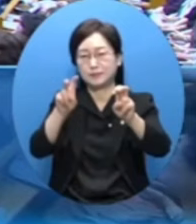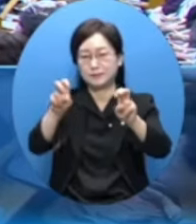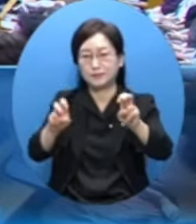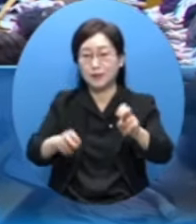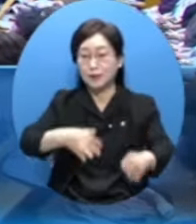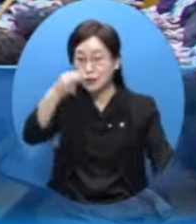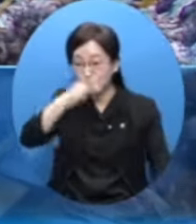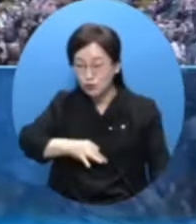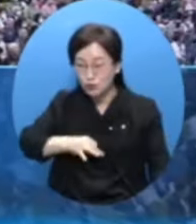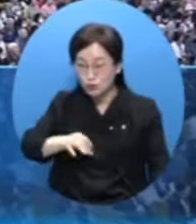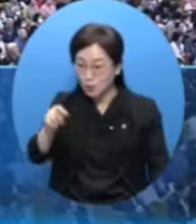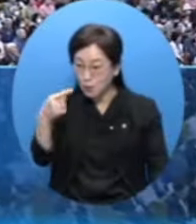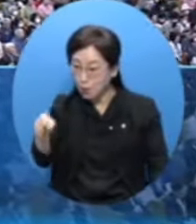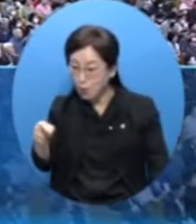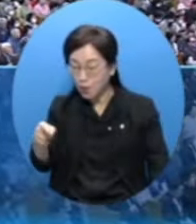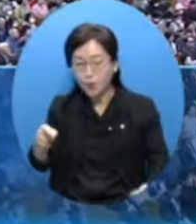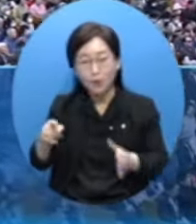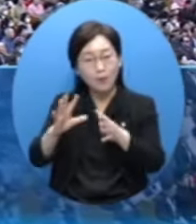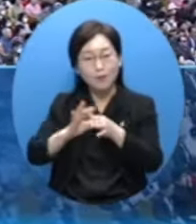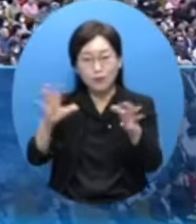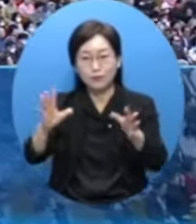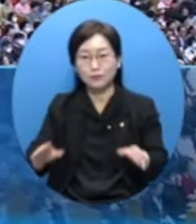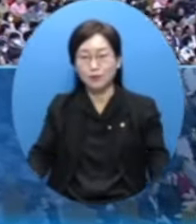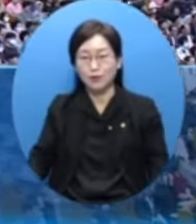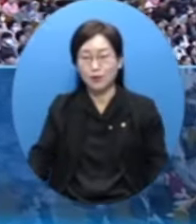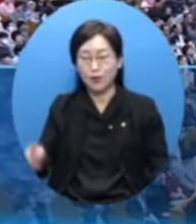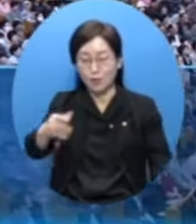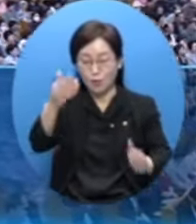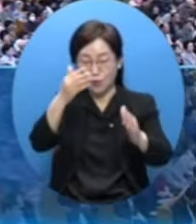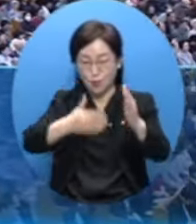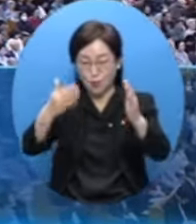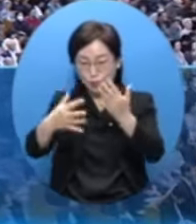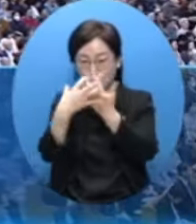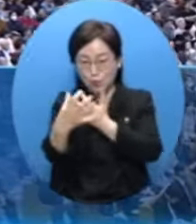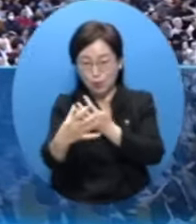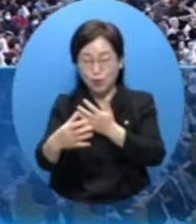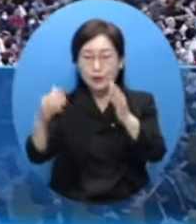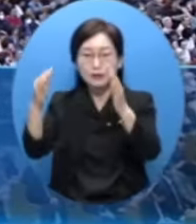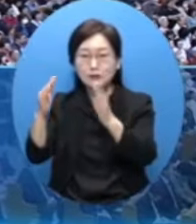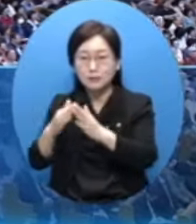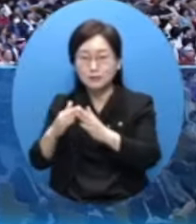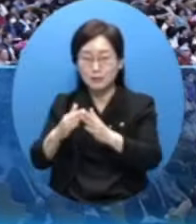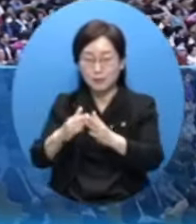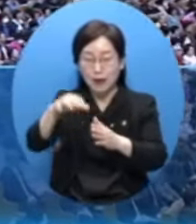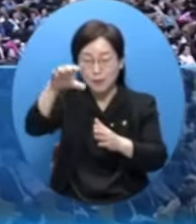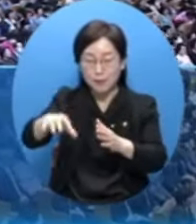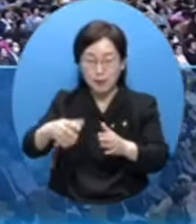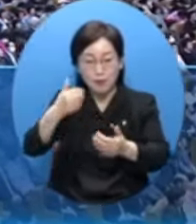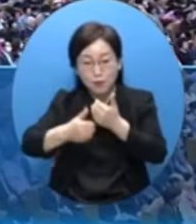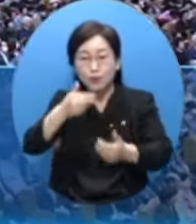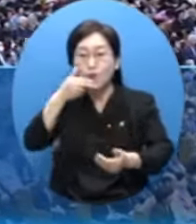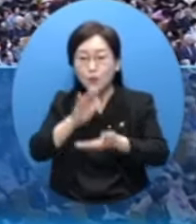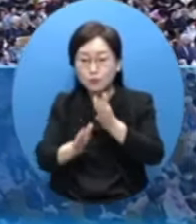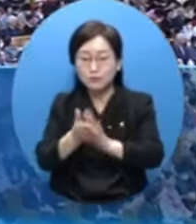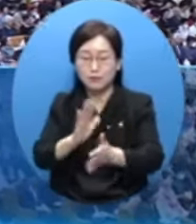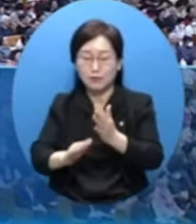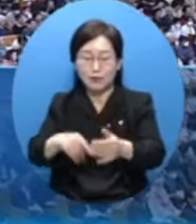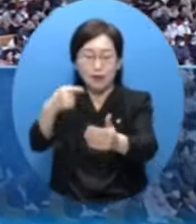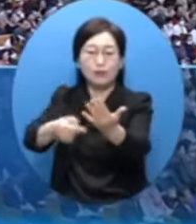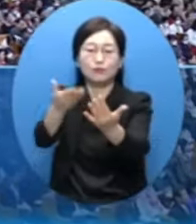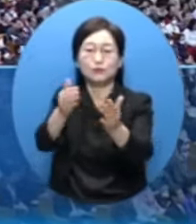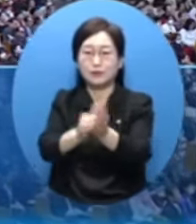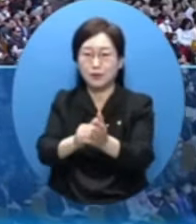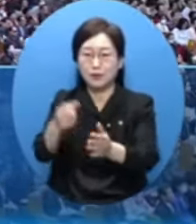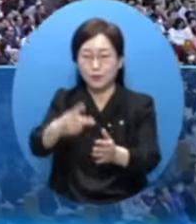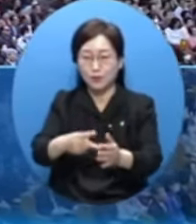것은 무엇이든지 공중 앞에서나 각 집에서나 거리낌 없이 여러분에게 전하여 가르치고 27절에 이는